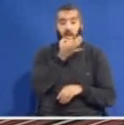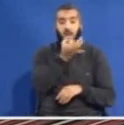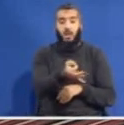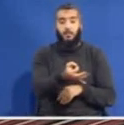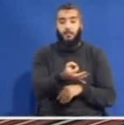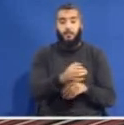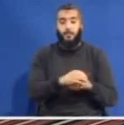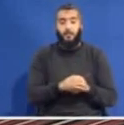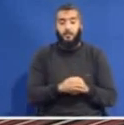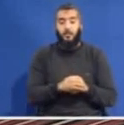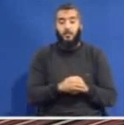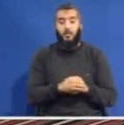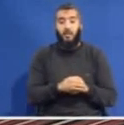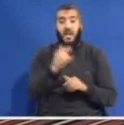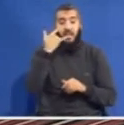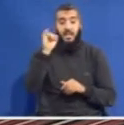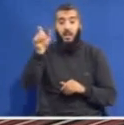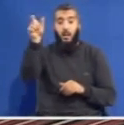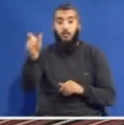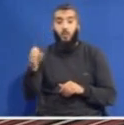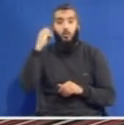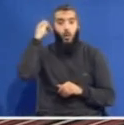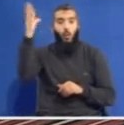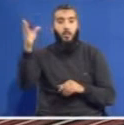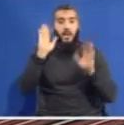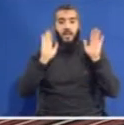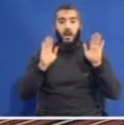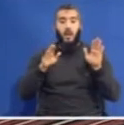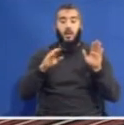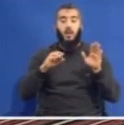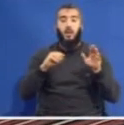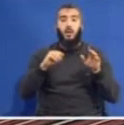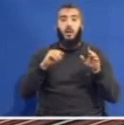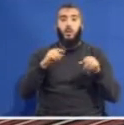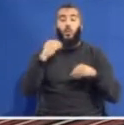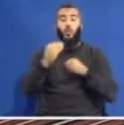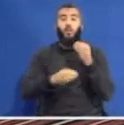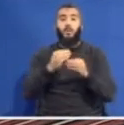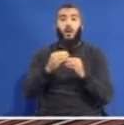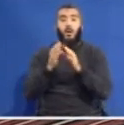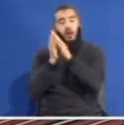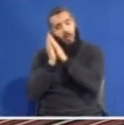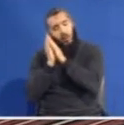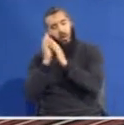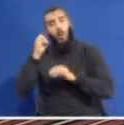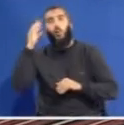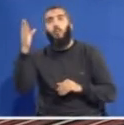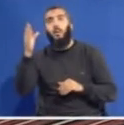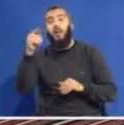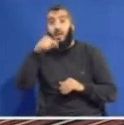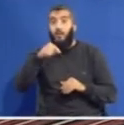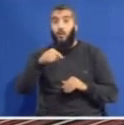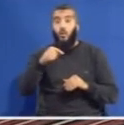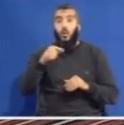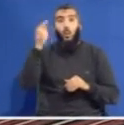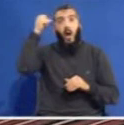الحديث من سهى عن صلاة ونسيها أو نام عنها فليقضيها متى ذكرها. نعم هذا الدليل الذي